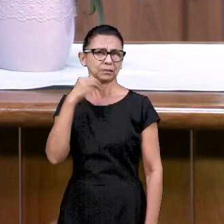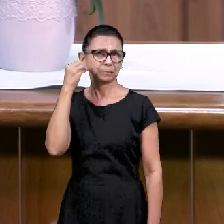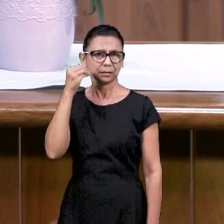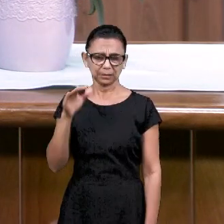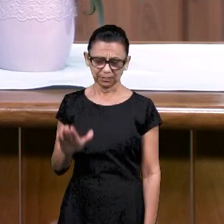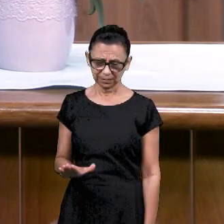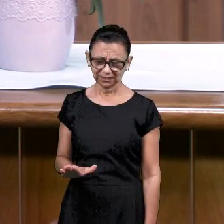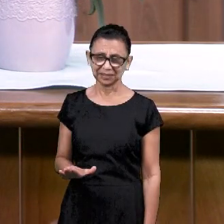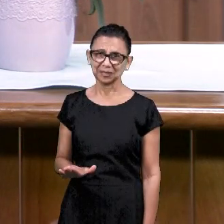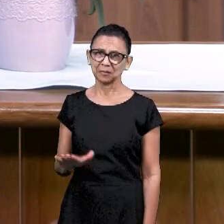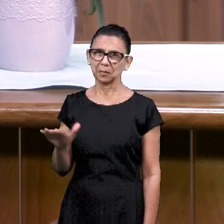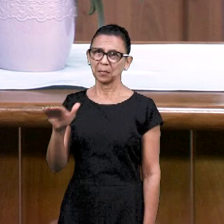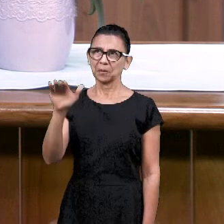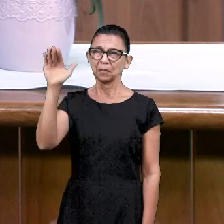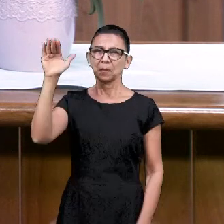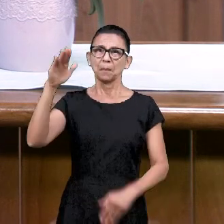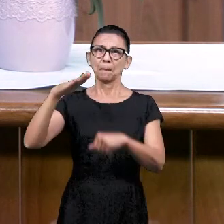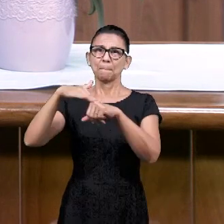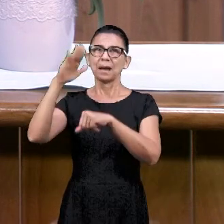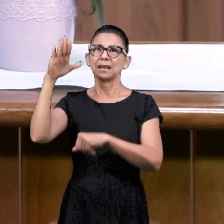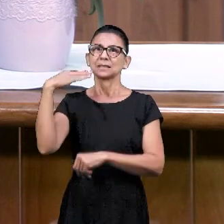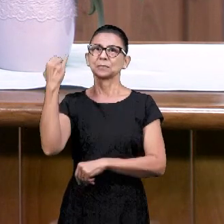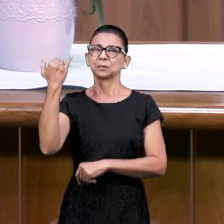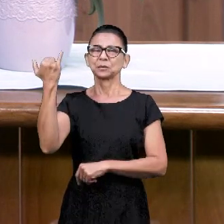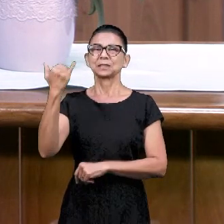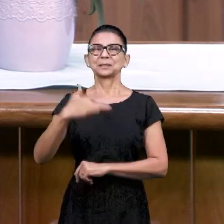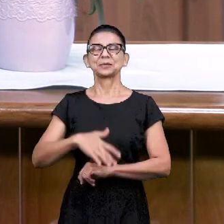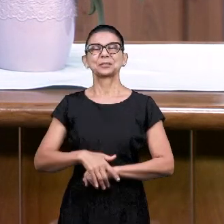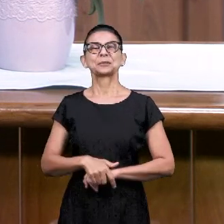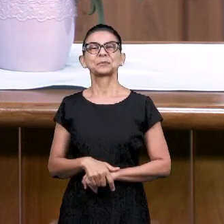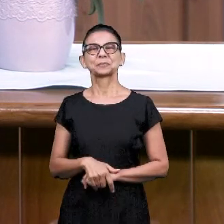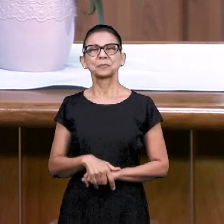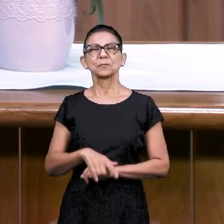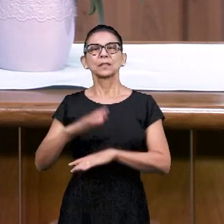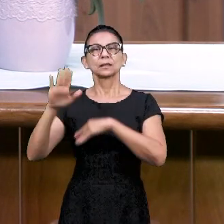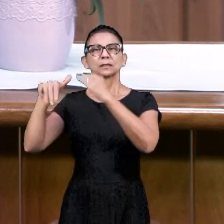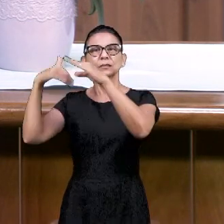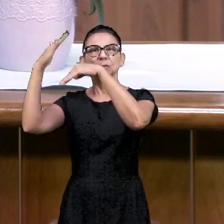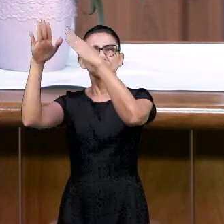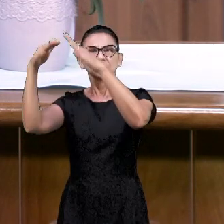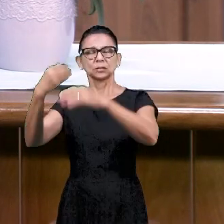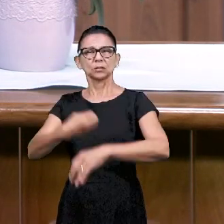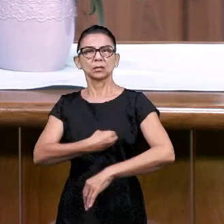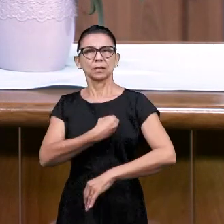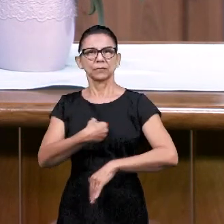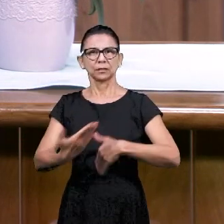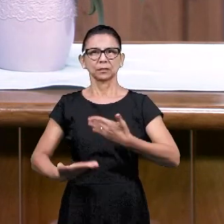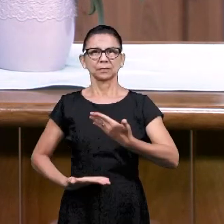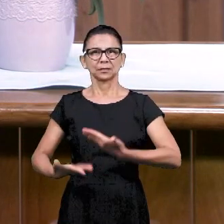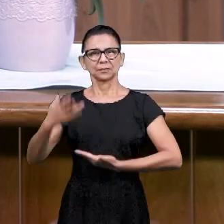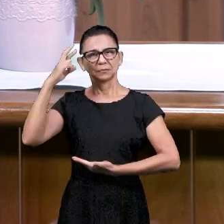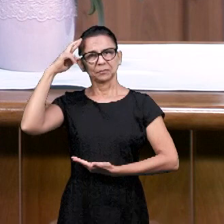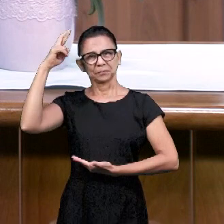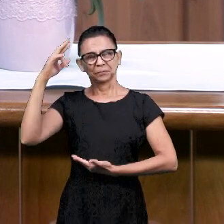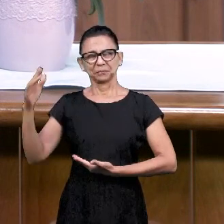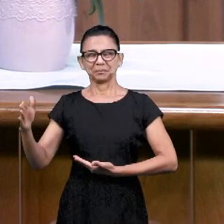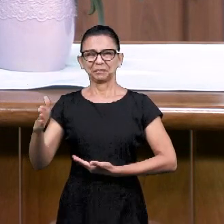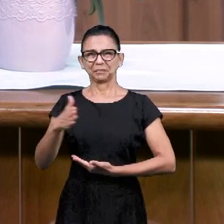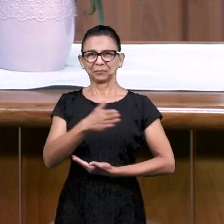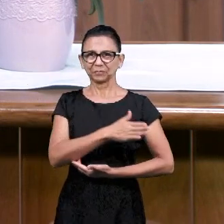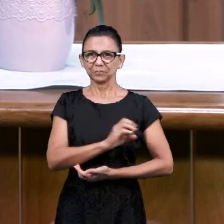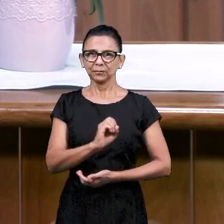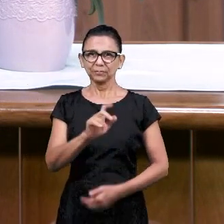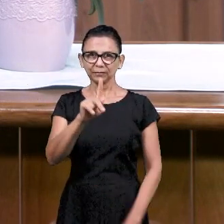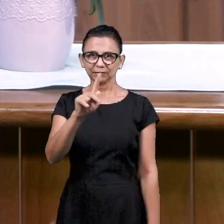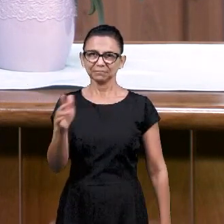cette expérience dans leur petit âge. Et cela est très important pour leur croissance, le développement de leur vie en serviteur du Seigneur. Loué soit